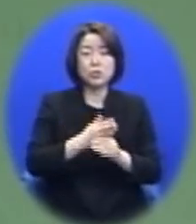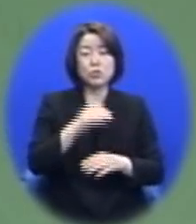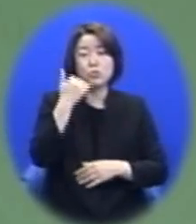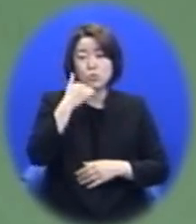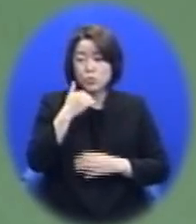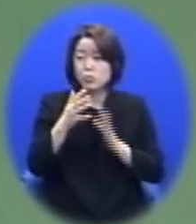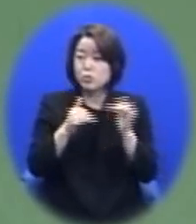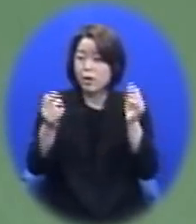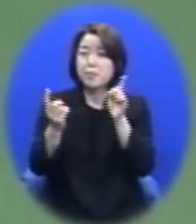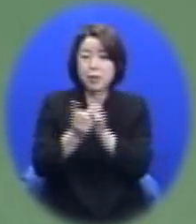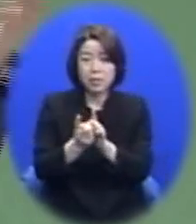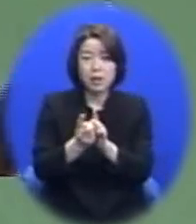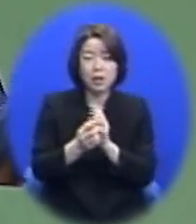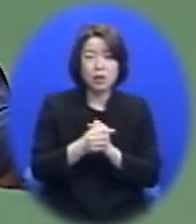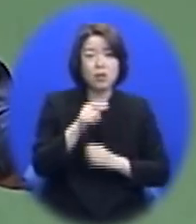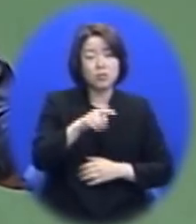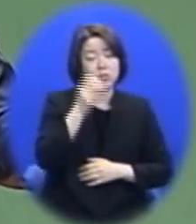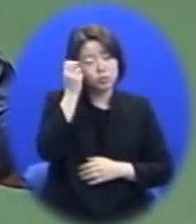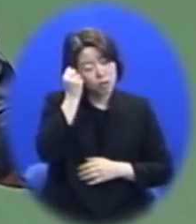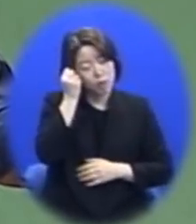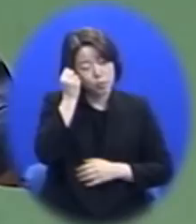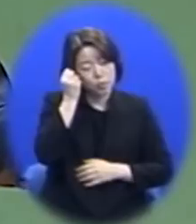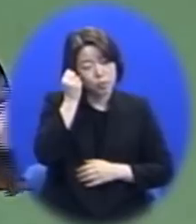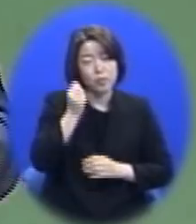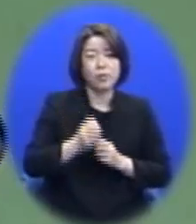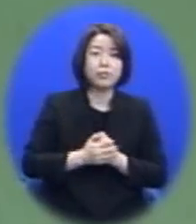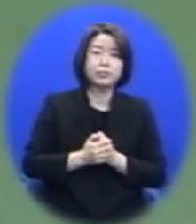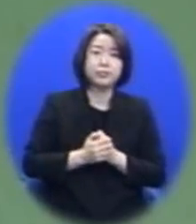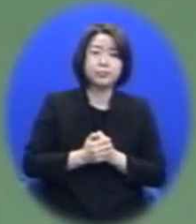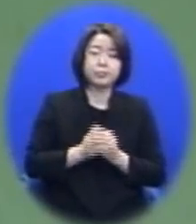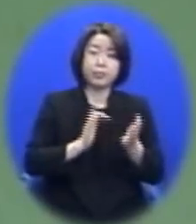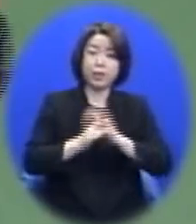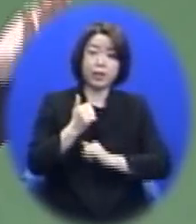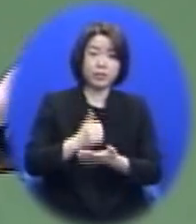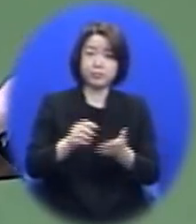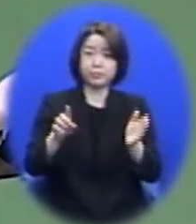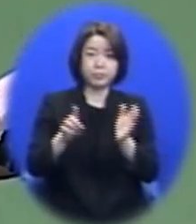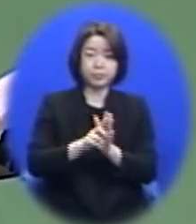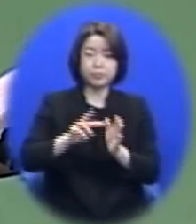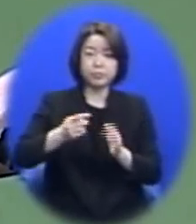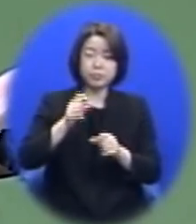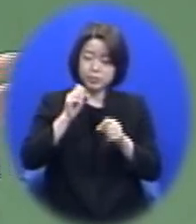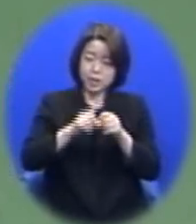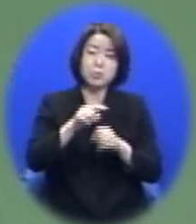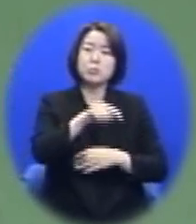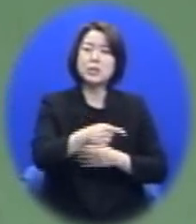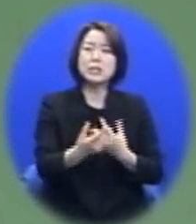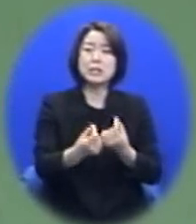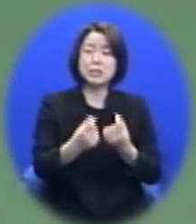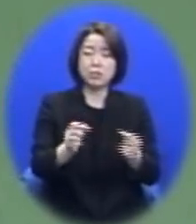사람 만나고 그리고 자고. 예수를 믿어도 대부분 이렇게 삽니다.